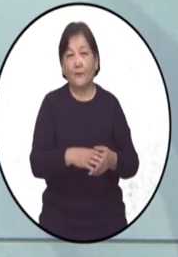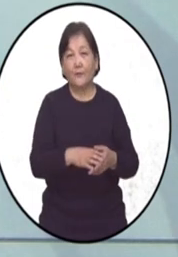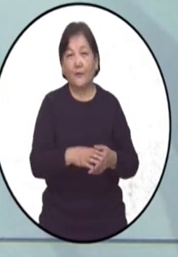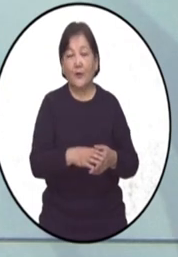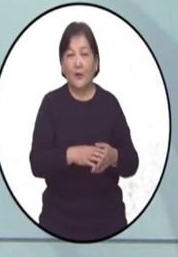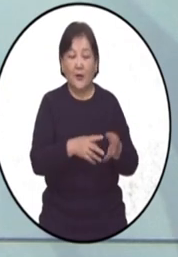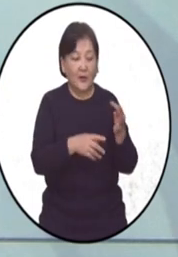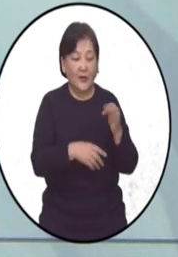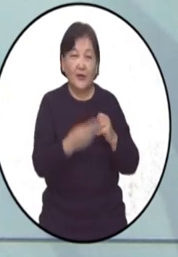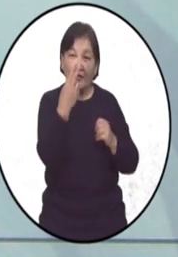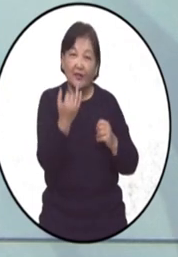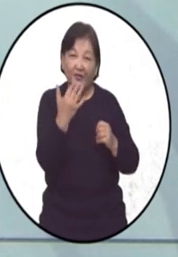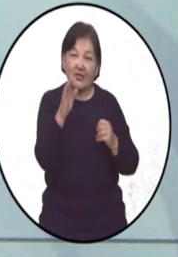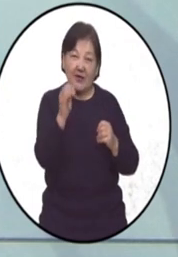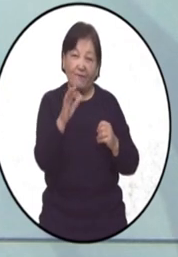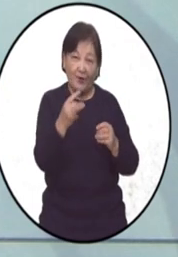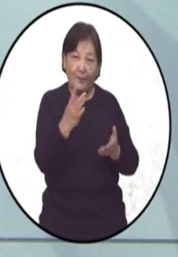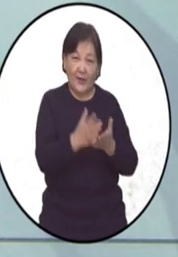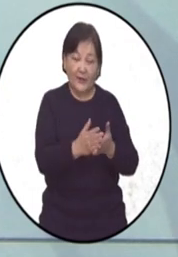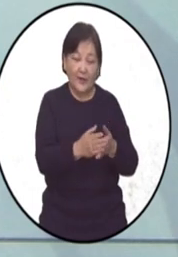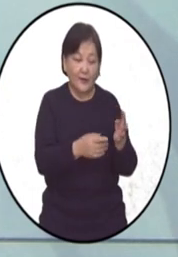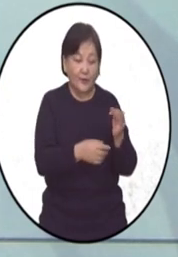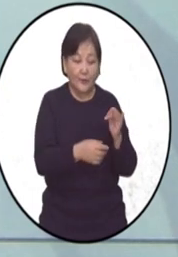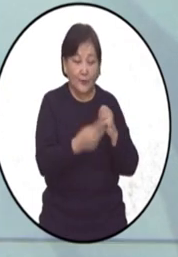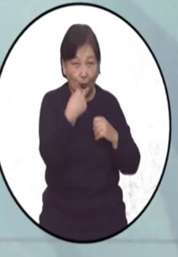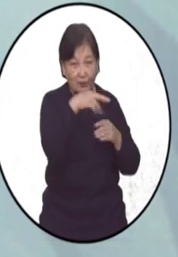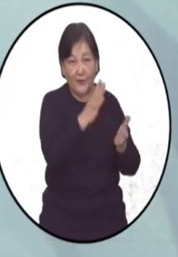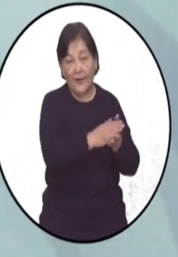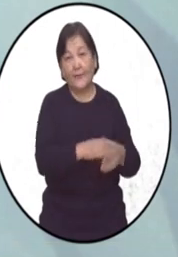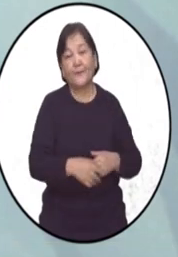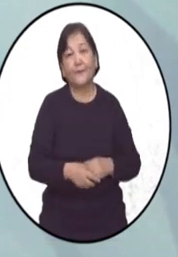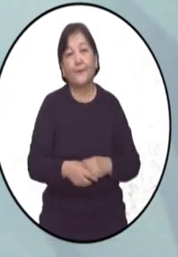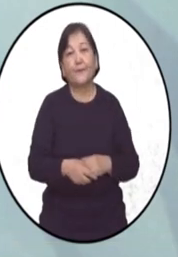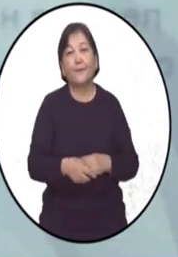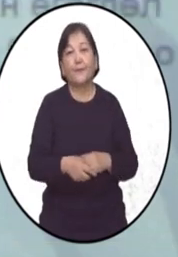тоонд хичнээн цифрүүд орсон байна гэдэг нь бол оронгийн тоо болоо явчна гэсэн.